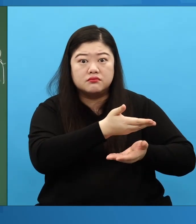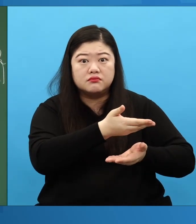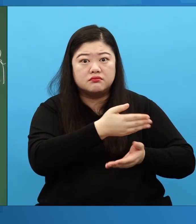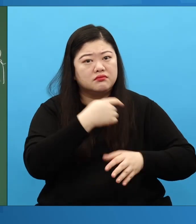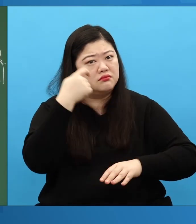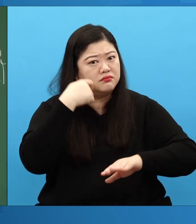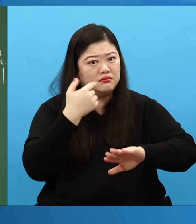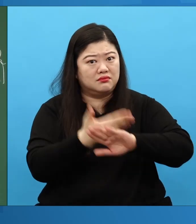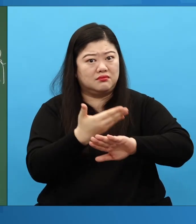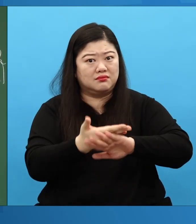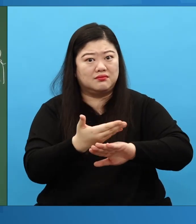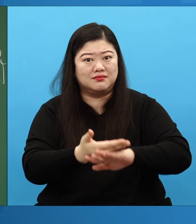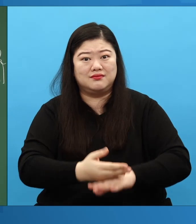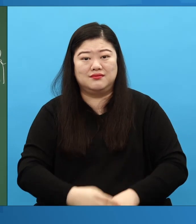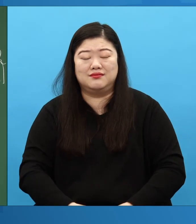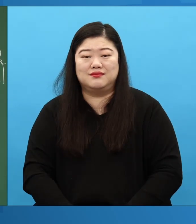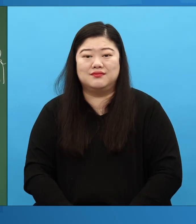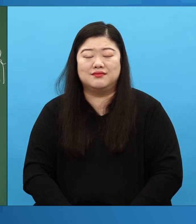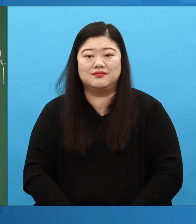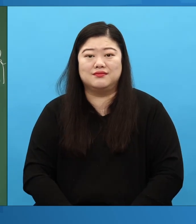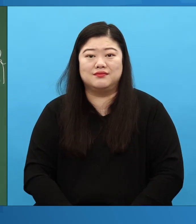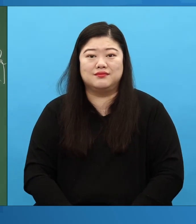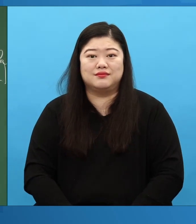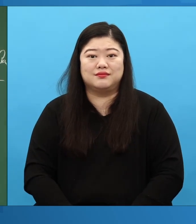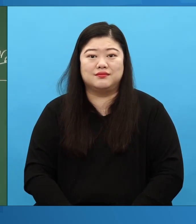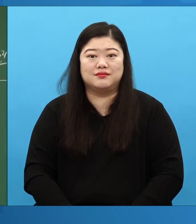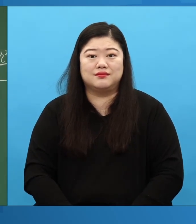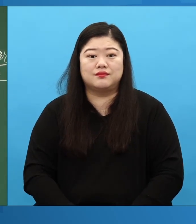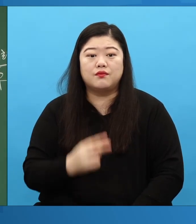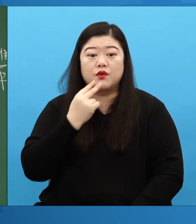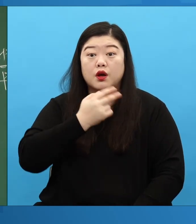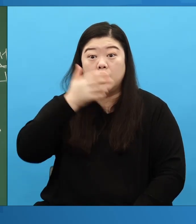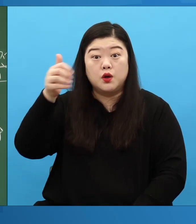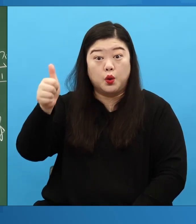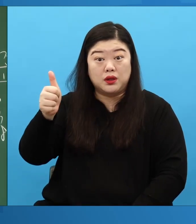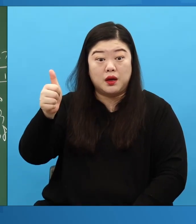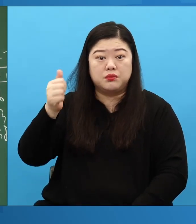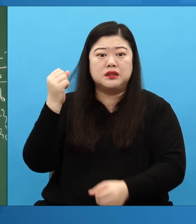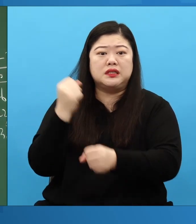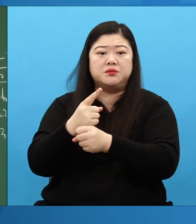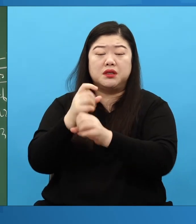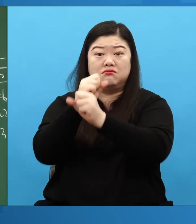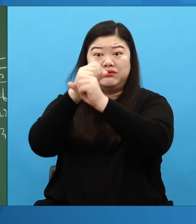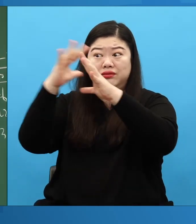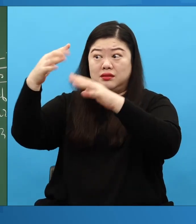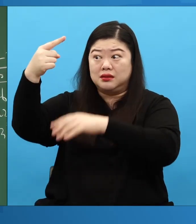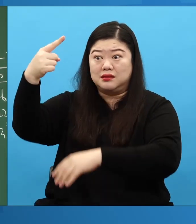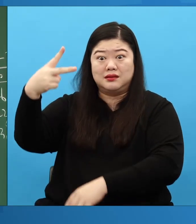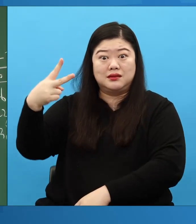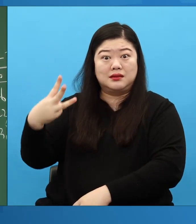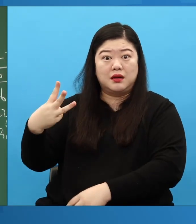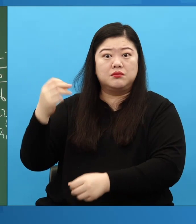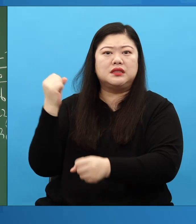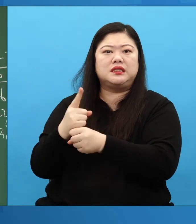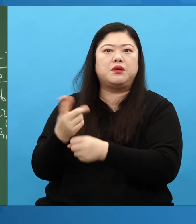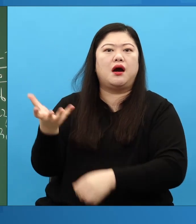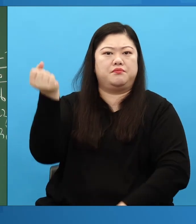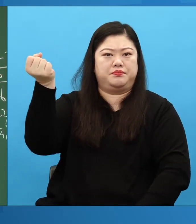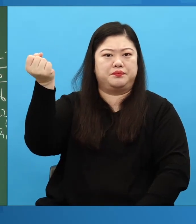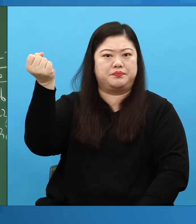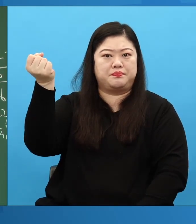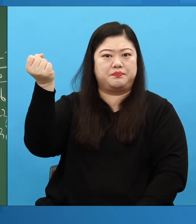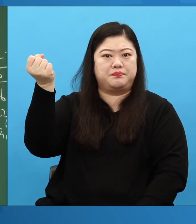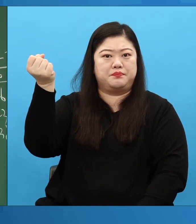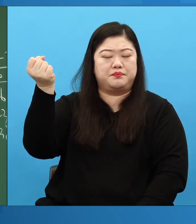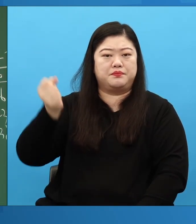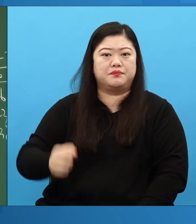business clients. 그 따지고 보면 요셉이 이걸 다 가지고 있은 거예요. Now, in some sense, Joseph, he had all of this. 그날 From 어떤 that 날이든 day.